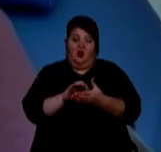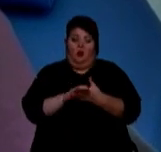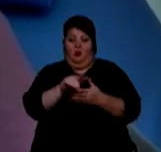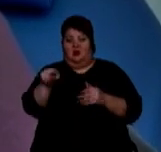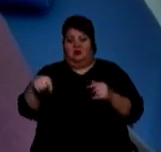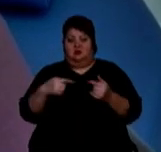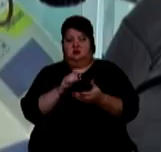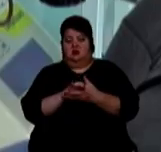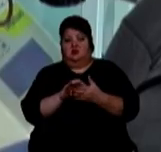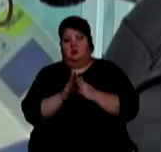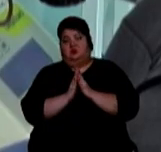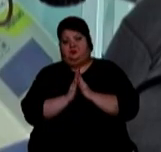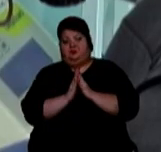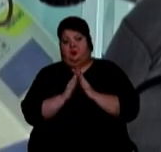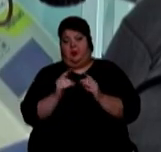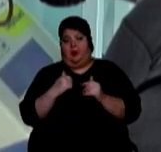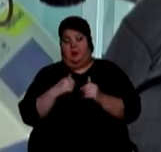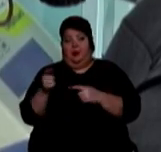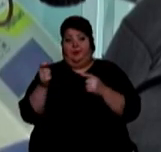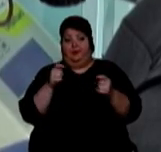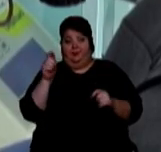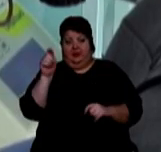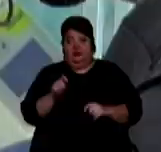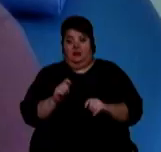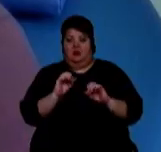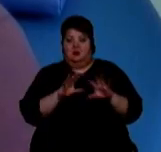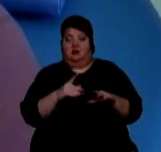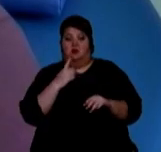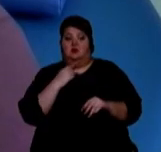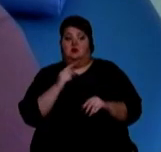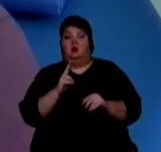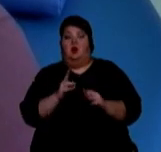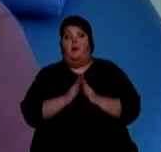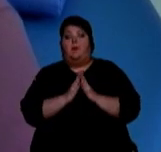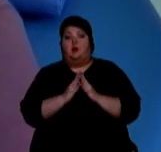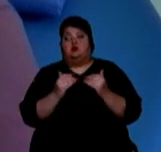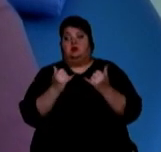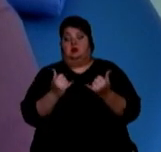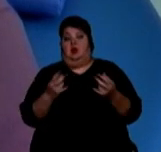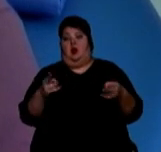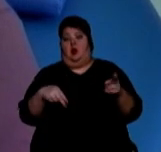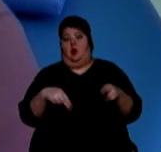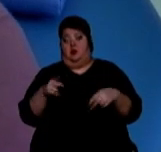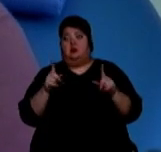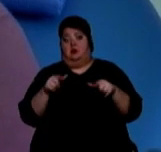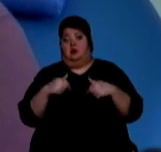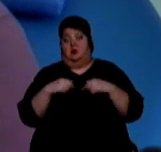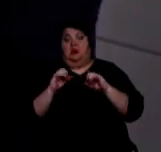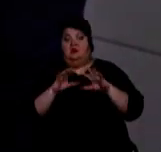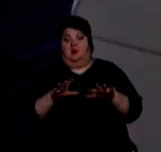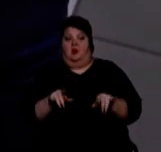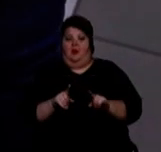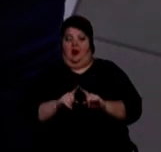знаємось в районі, там це, і ми приїхали здати. Хто попросить, що треба на операцію знайомим, тим і здаємо, а так